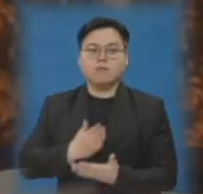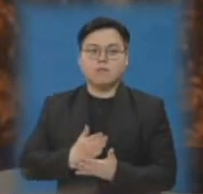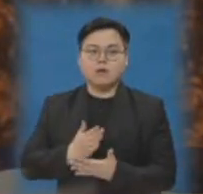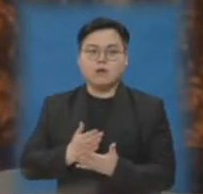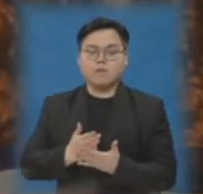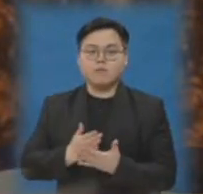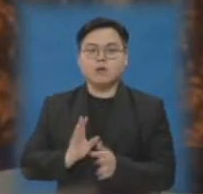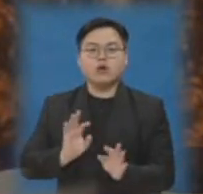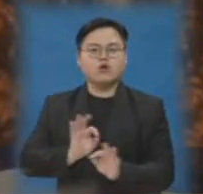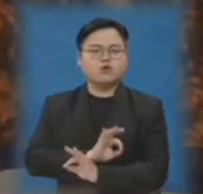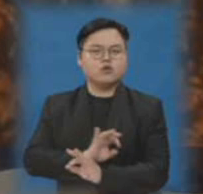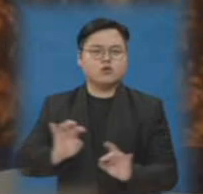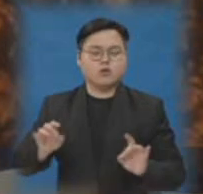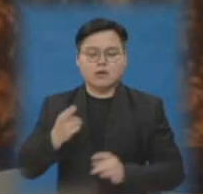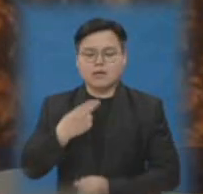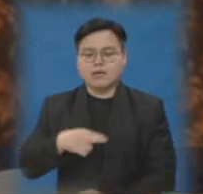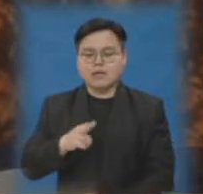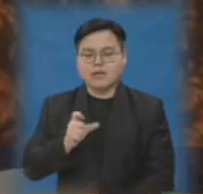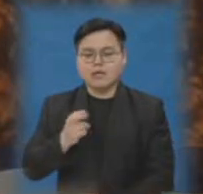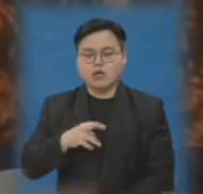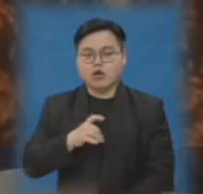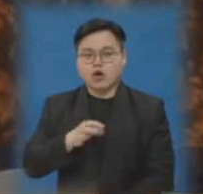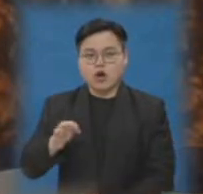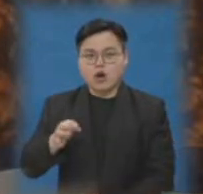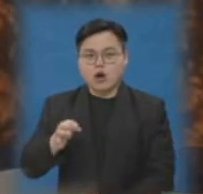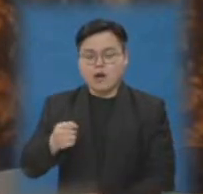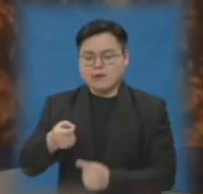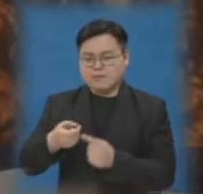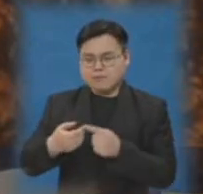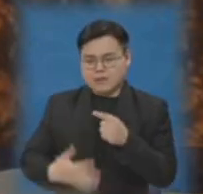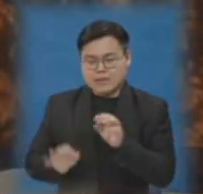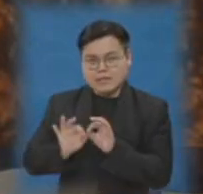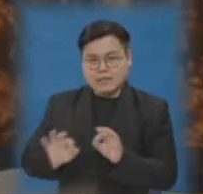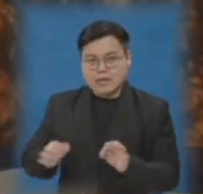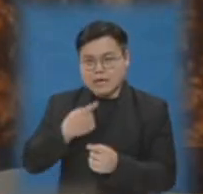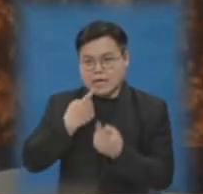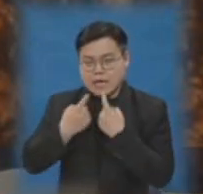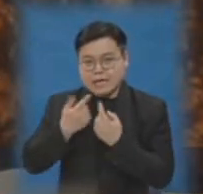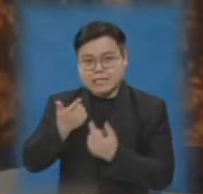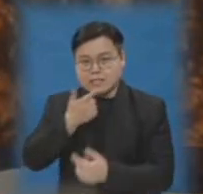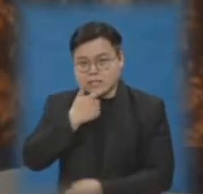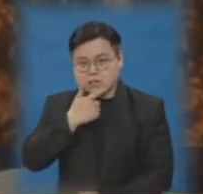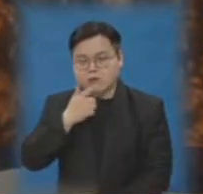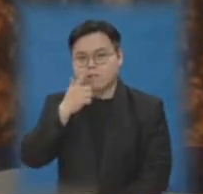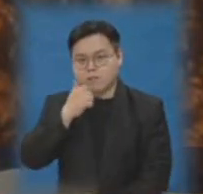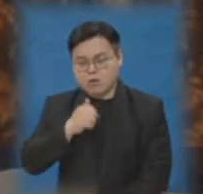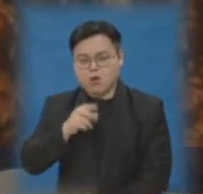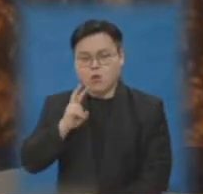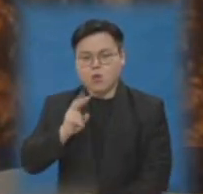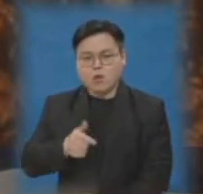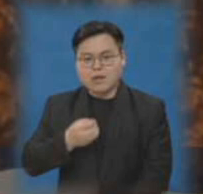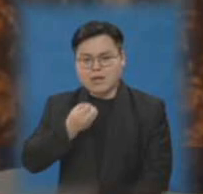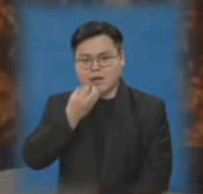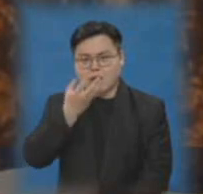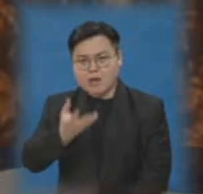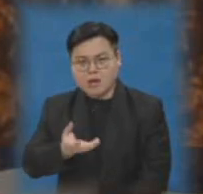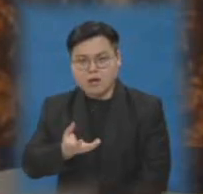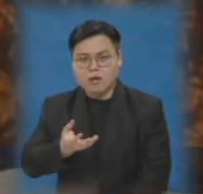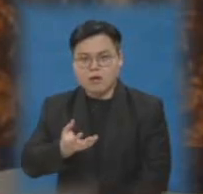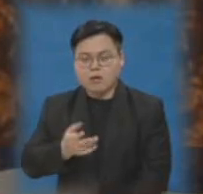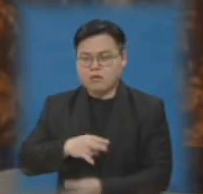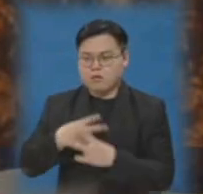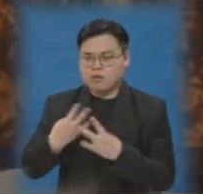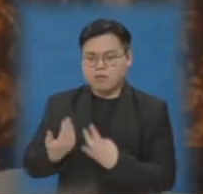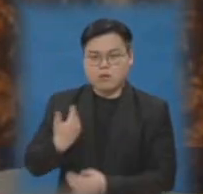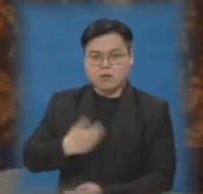мэдээж олон зүйлийг бид нар дэд хорон дээр ярьчихдаг учраас яг одоо энэ үг хэлж үзэл бодлоо илэрхийлсний төлөө бас энэ нийгэмд гадуурхагдчих